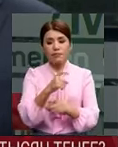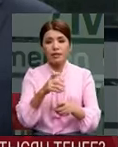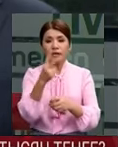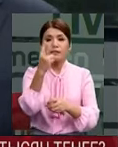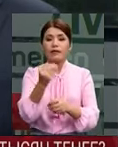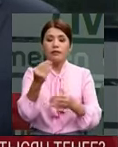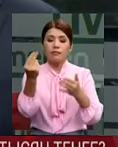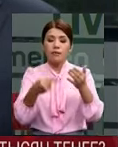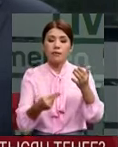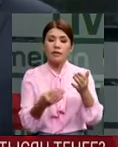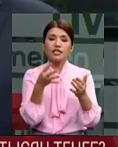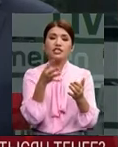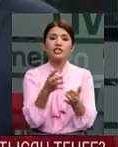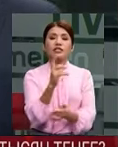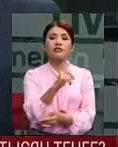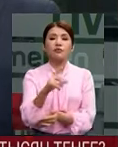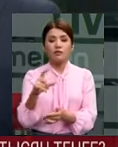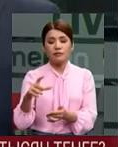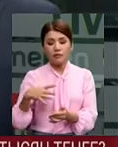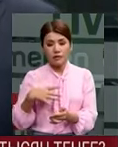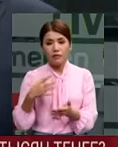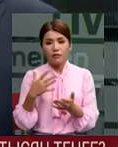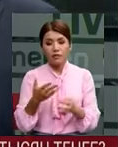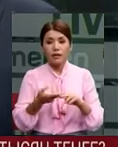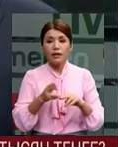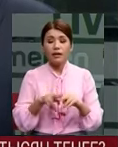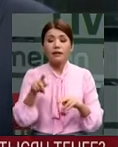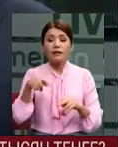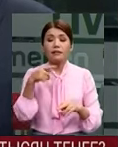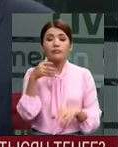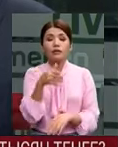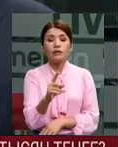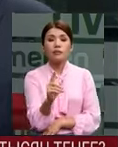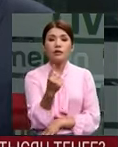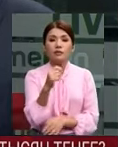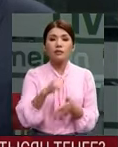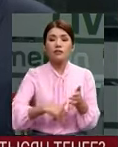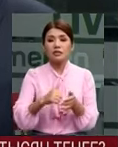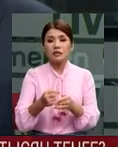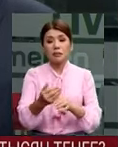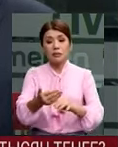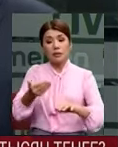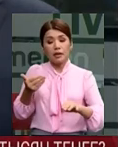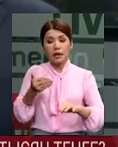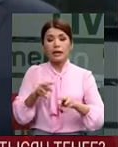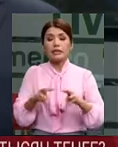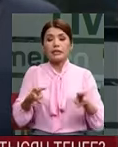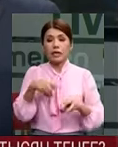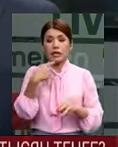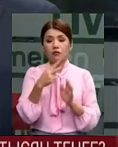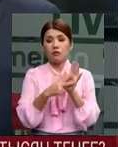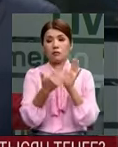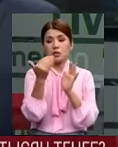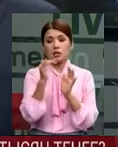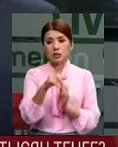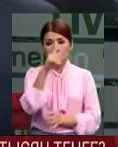ее подписало почти 4 тысячи человек. Сподвигло авторов петиции на такой шаг недавнее высказывание чиновника, который заявил, что на 85 тысяч в